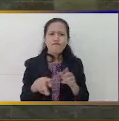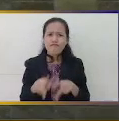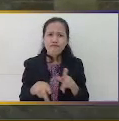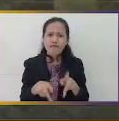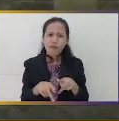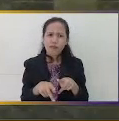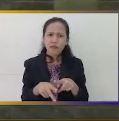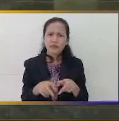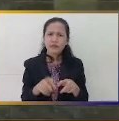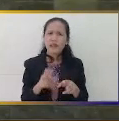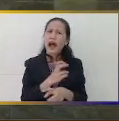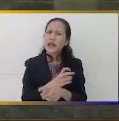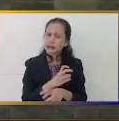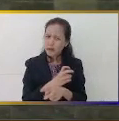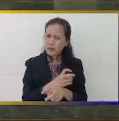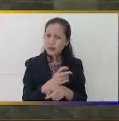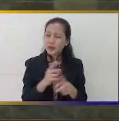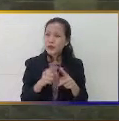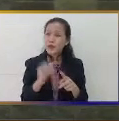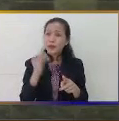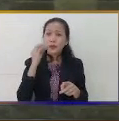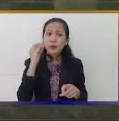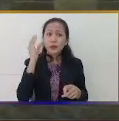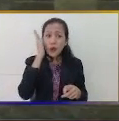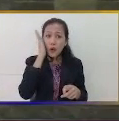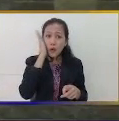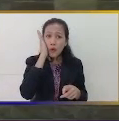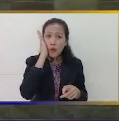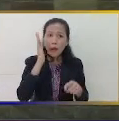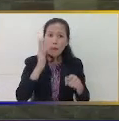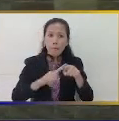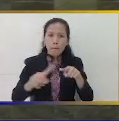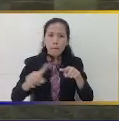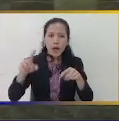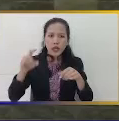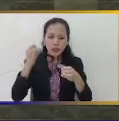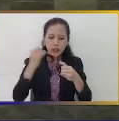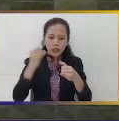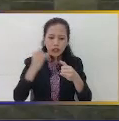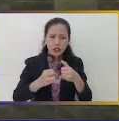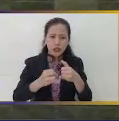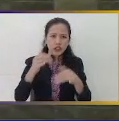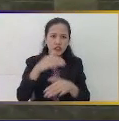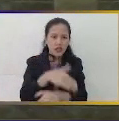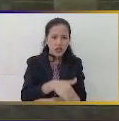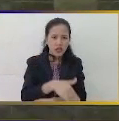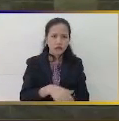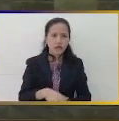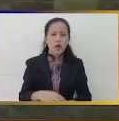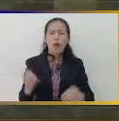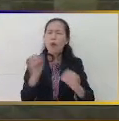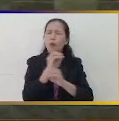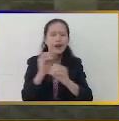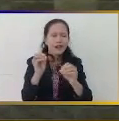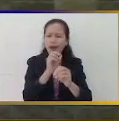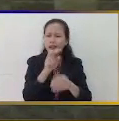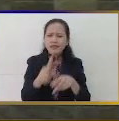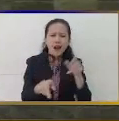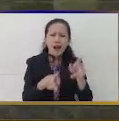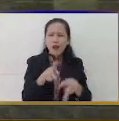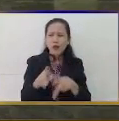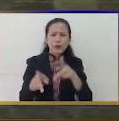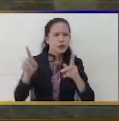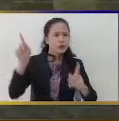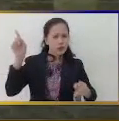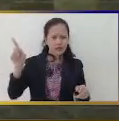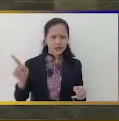umuwi. But last night, kapatid, very barren talagang. Wala kang makitang katao-tao. At